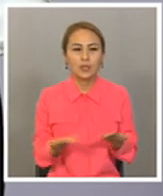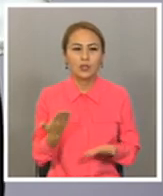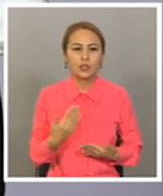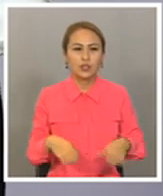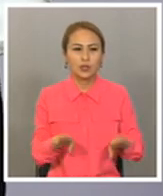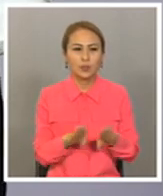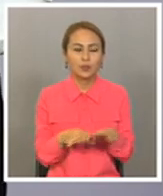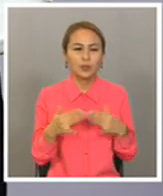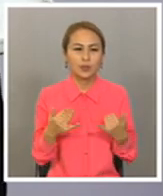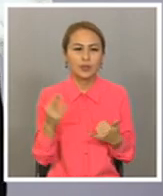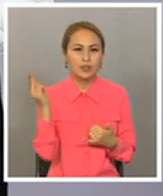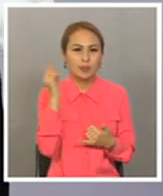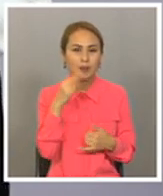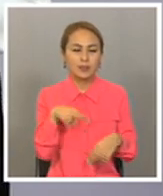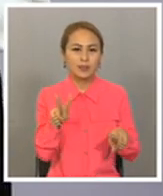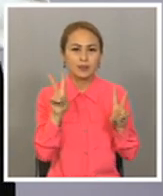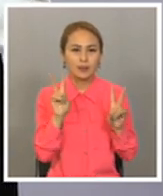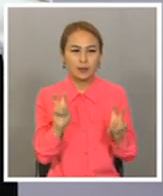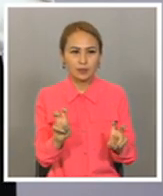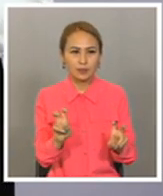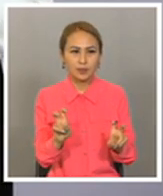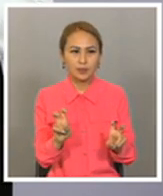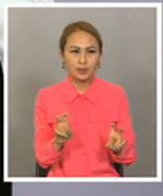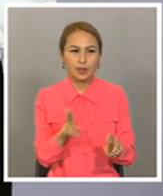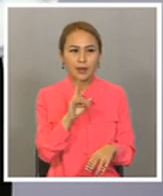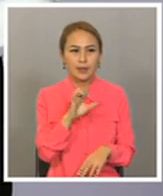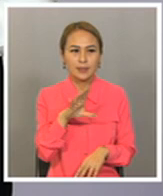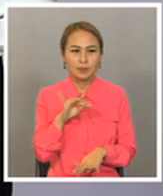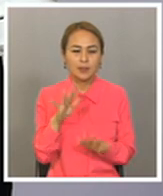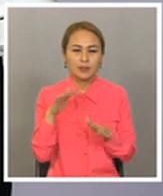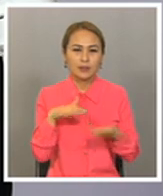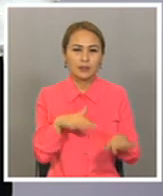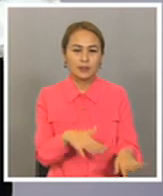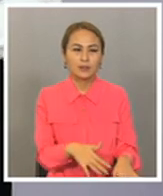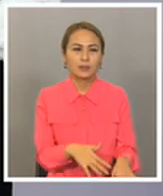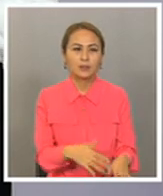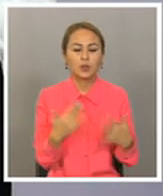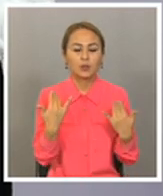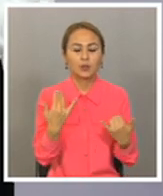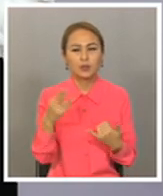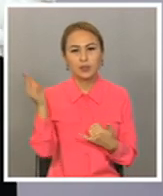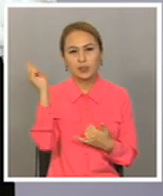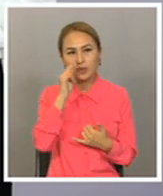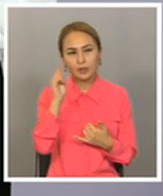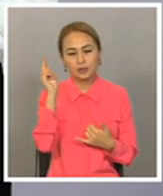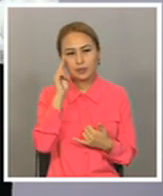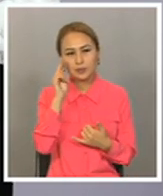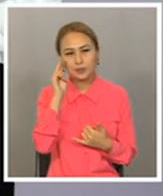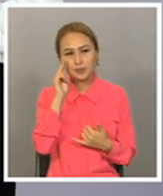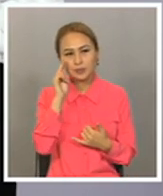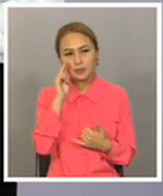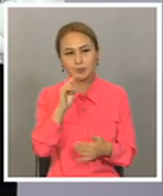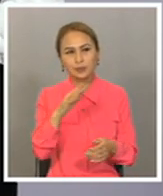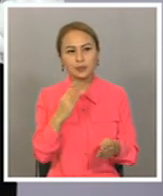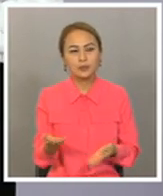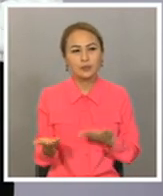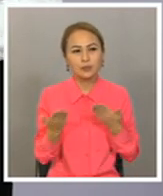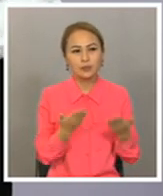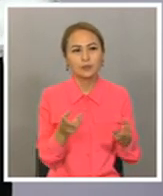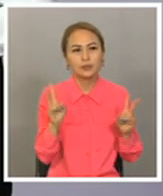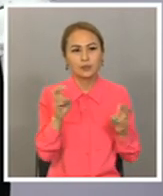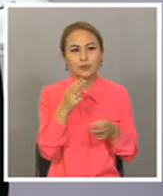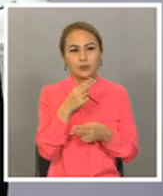бүгінгі сабағымыздың тақырыбы – Каспий теңізі. Бүгінгі сабақта ұсынылған тақырып